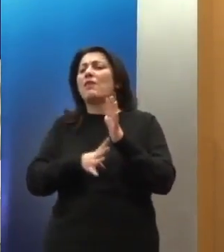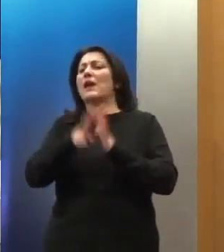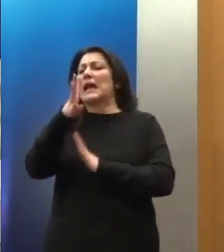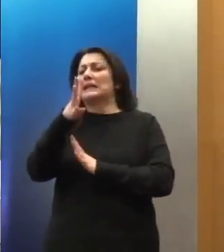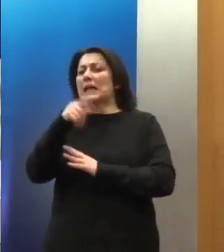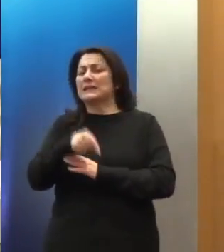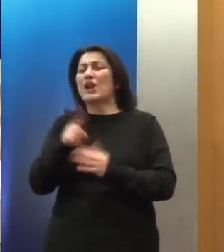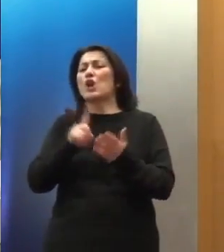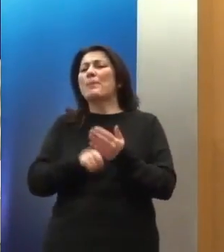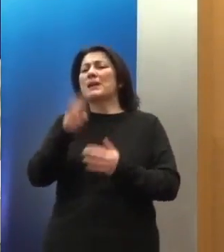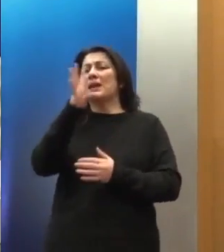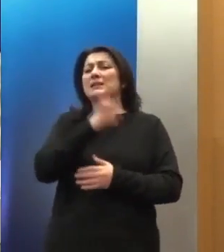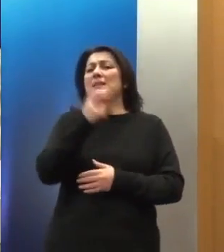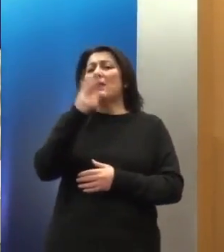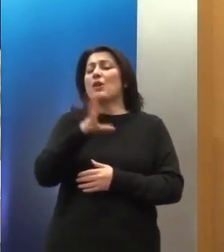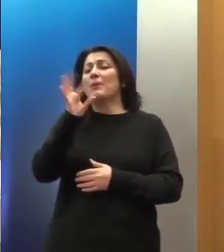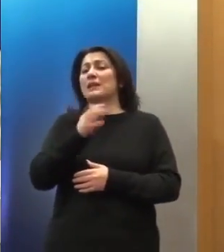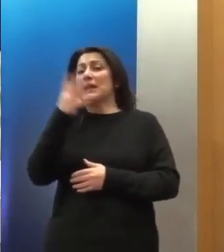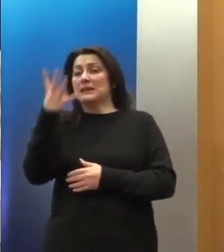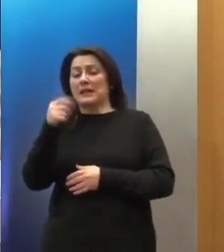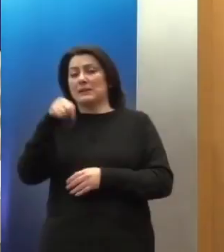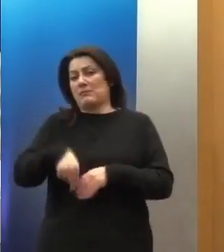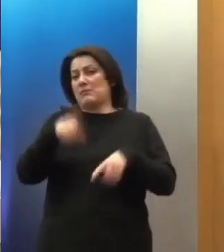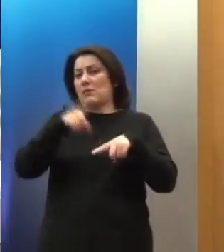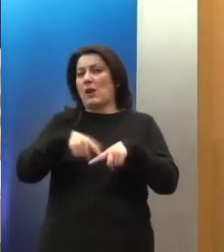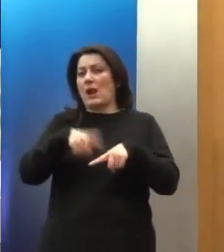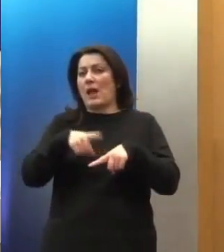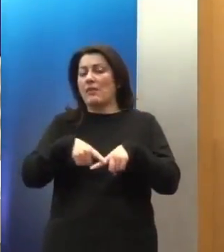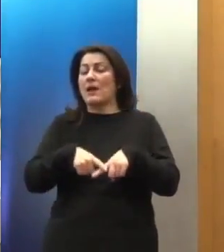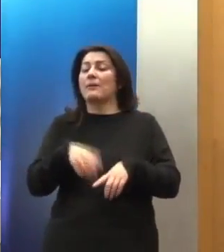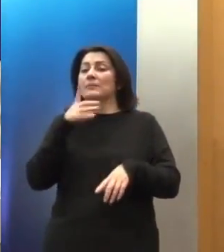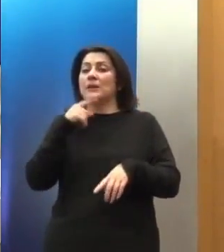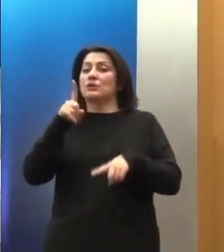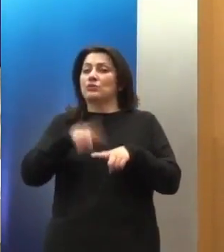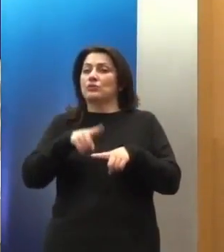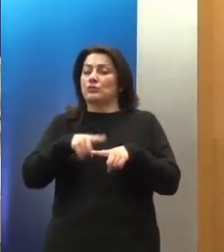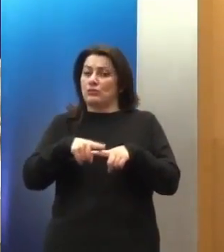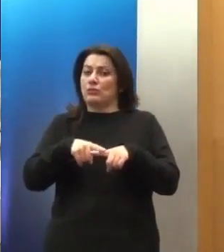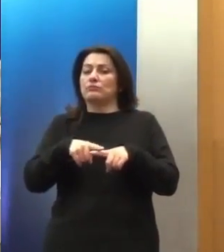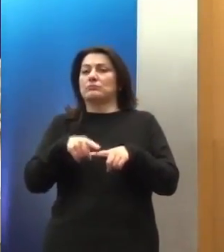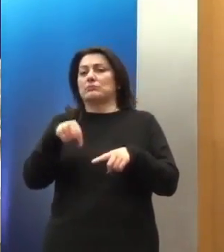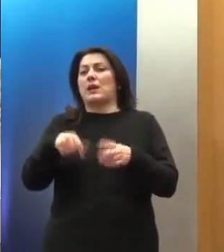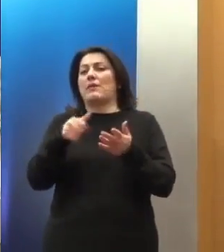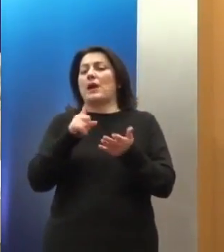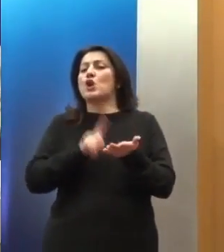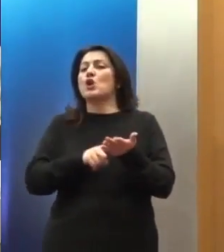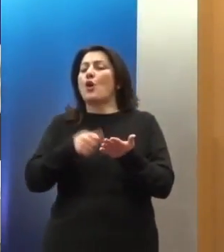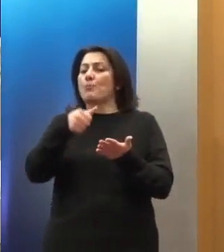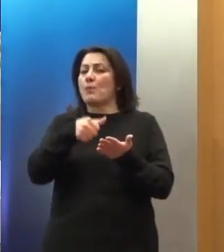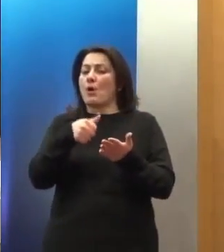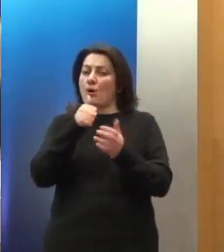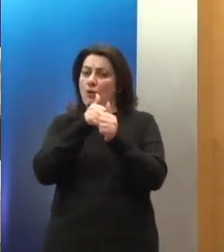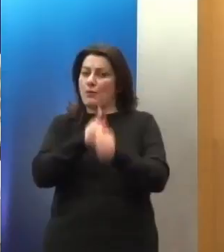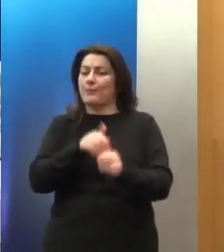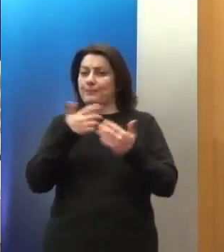με το νόμο 4254 στην Ελλάδα νομοθετήθηκε το εξής, η εξής απόφαση που έχει